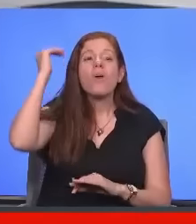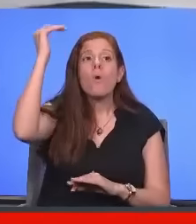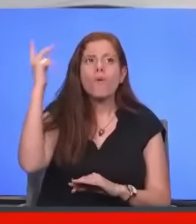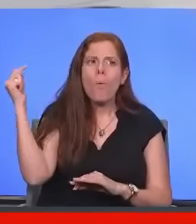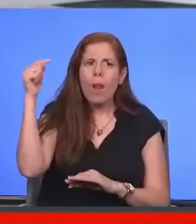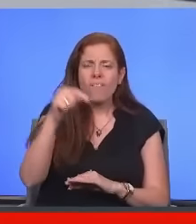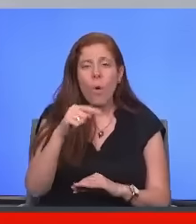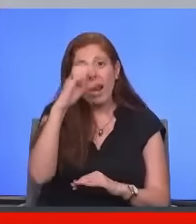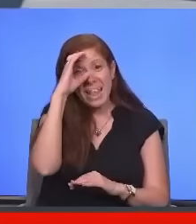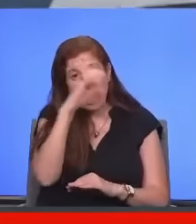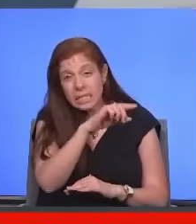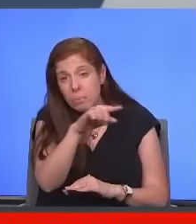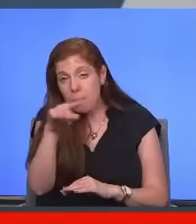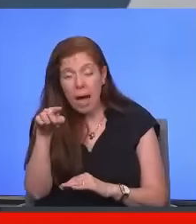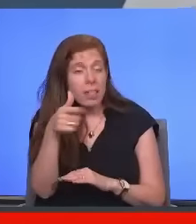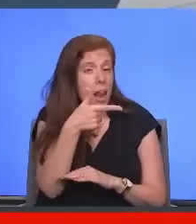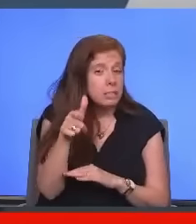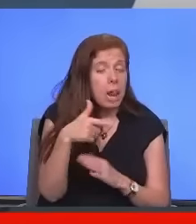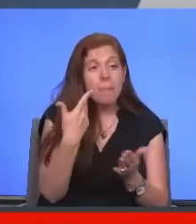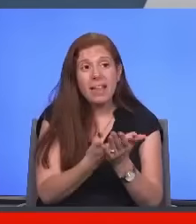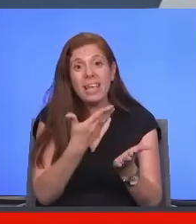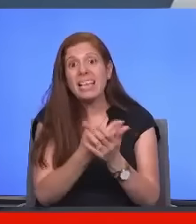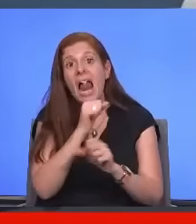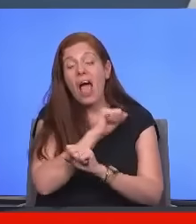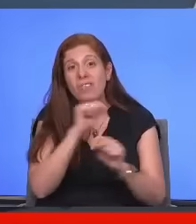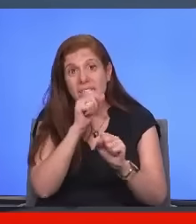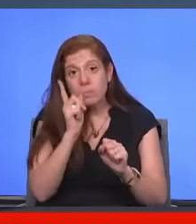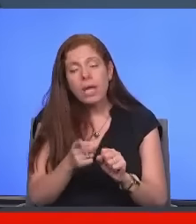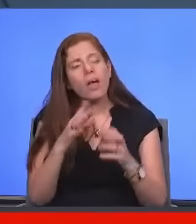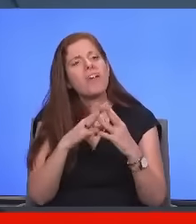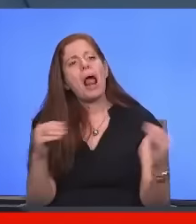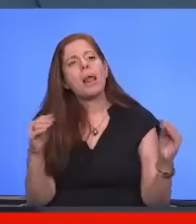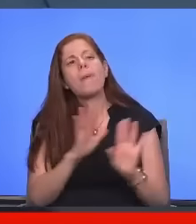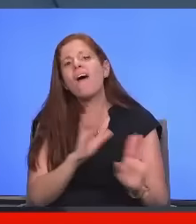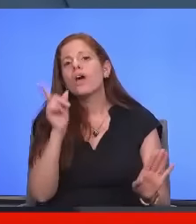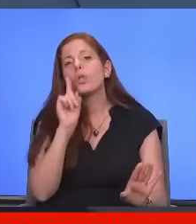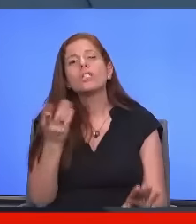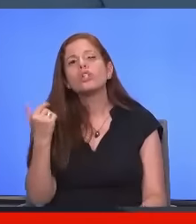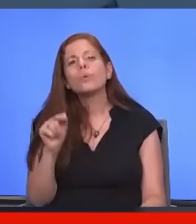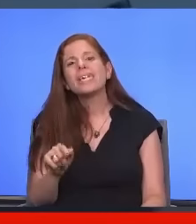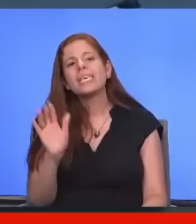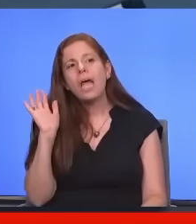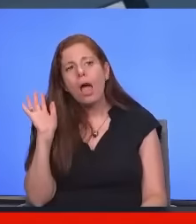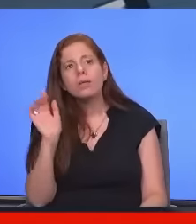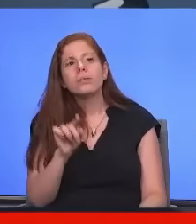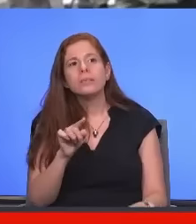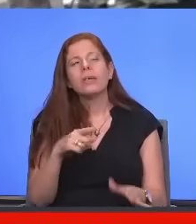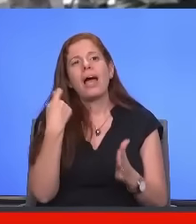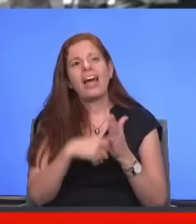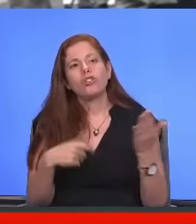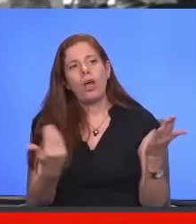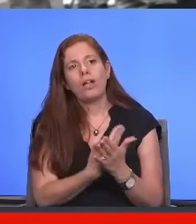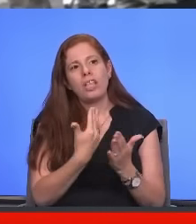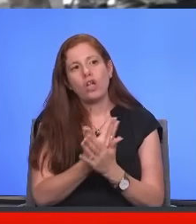לתעד, להפציץ במידת הצורך ולהיעלם. אף אחד לא ידע שהוא הגיע. זה הרכש החדש של הלופטוואפה הגרמני.